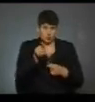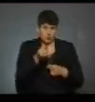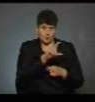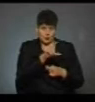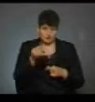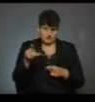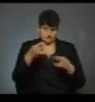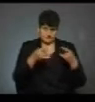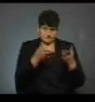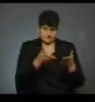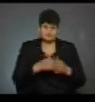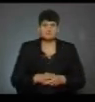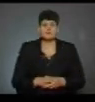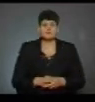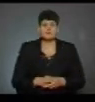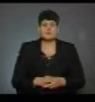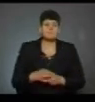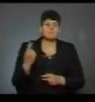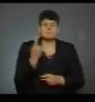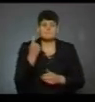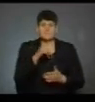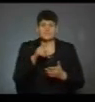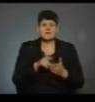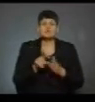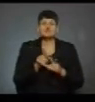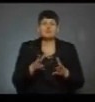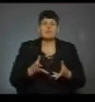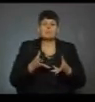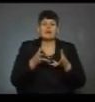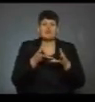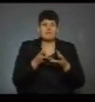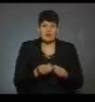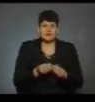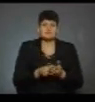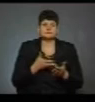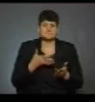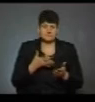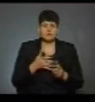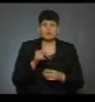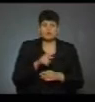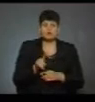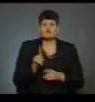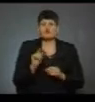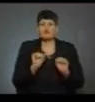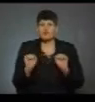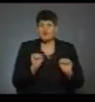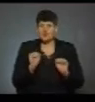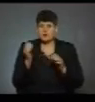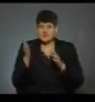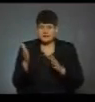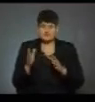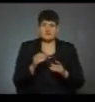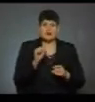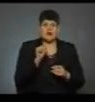на екран. Власне, перше запитання, що впливає на тариф, тому що і в уряді, і в